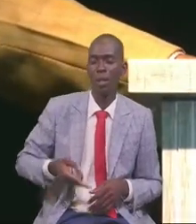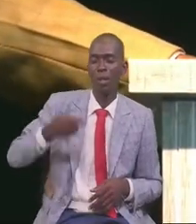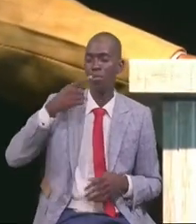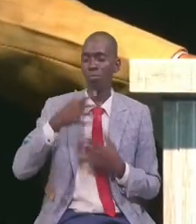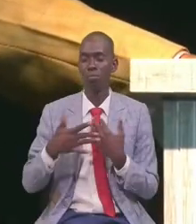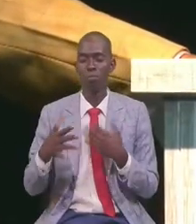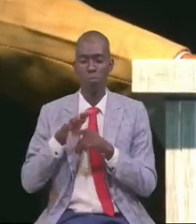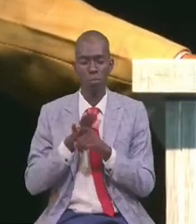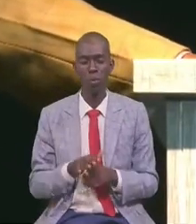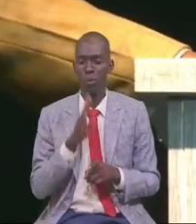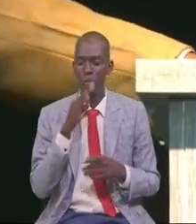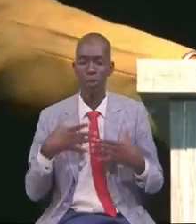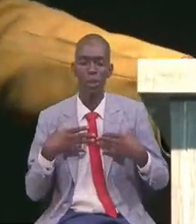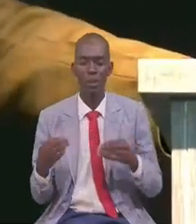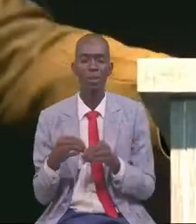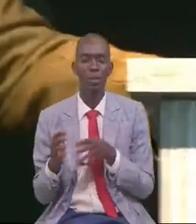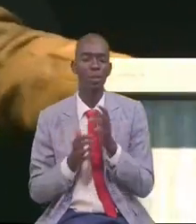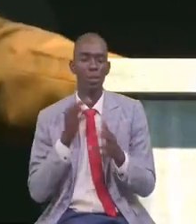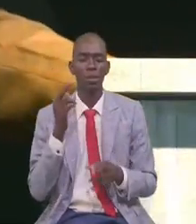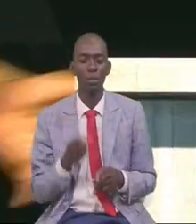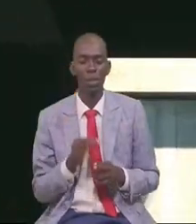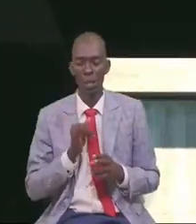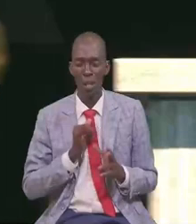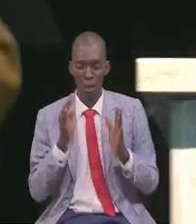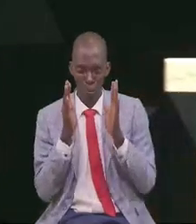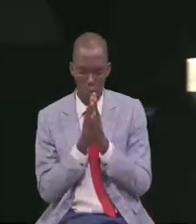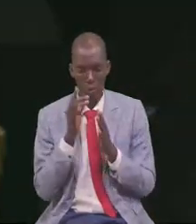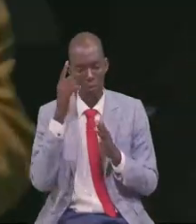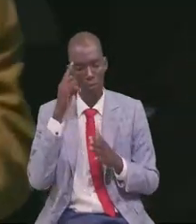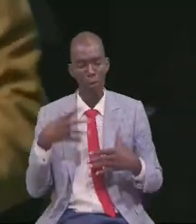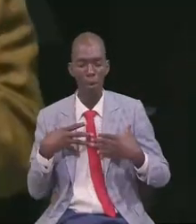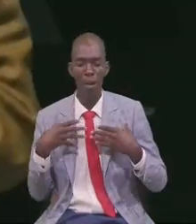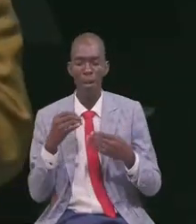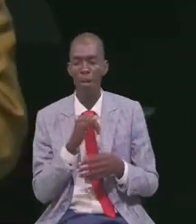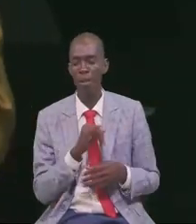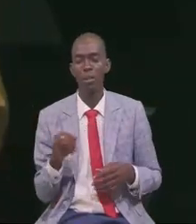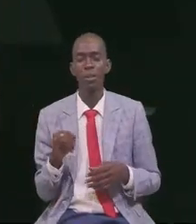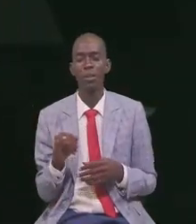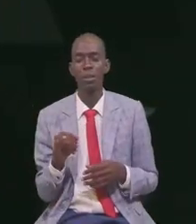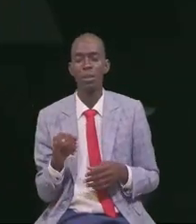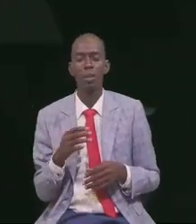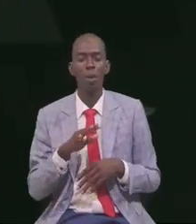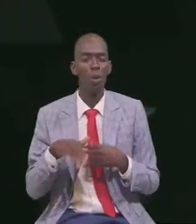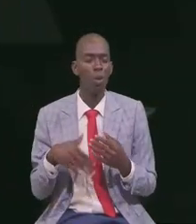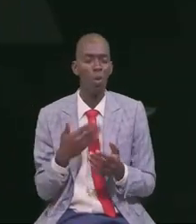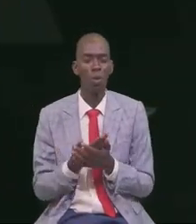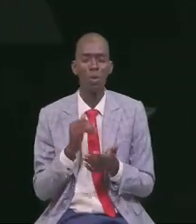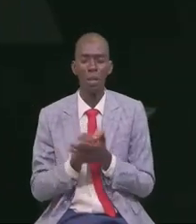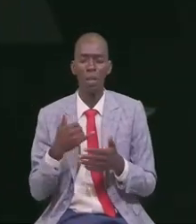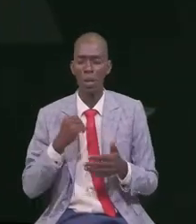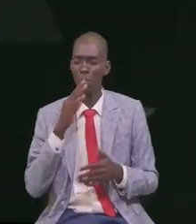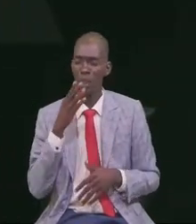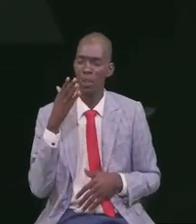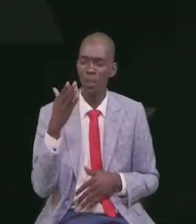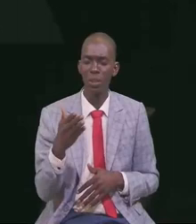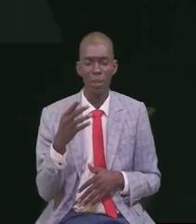de Jésus. Je prie pour les saignements qui sont là pendant ces années. Je prie, Seigneur, le Seigneur